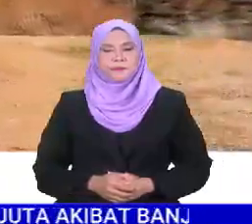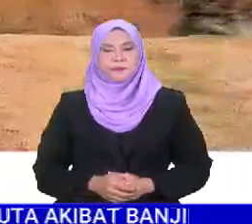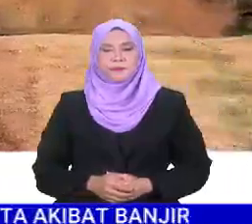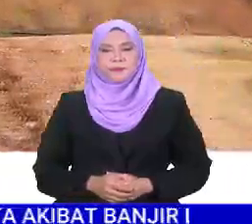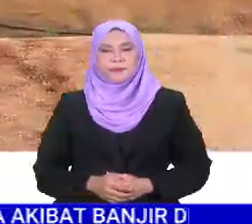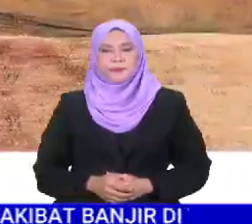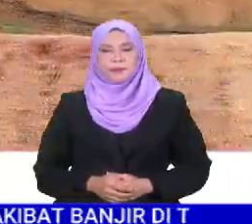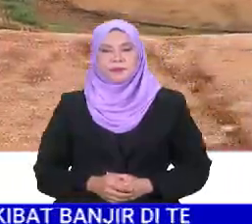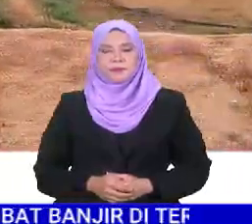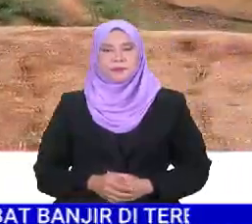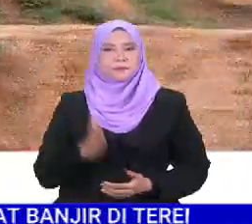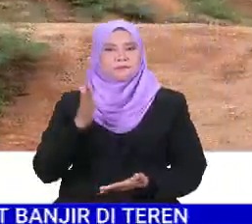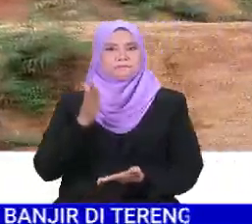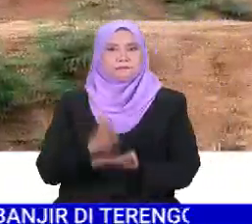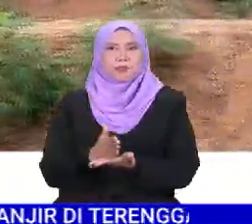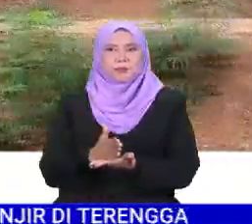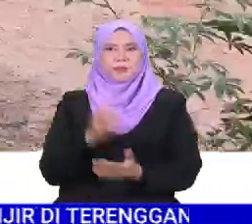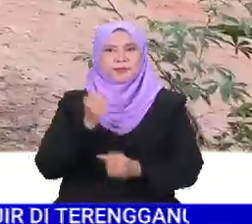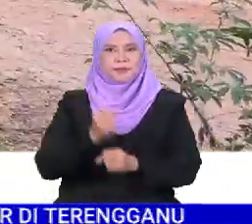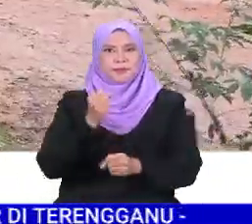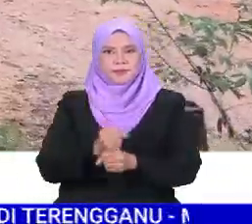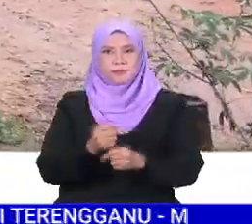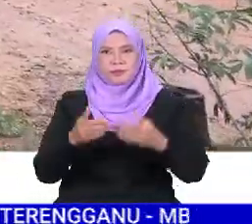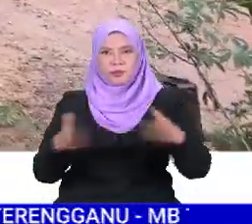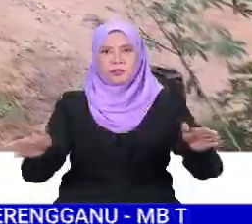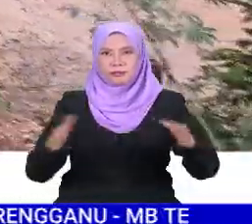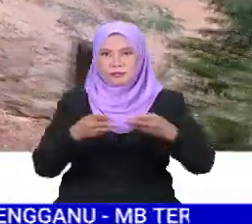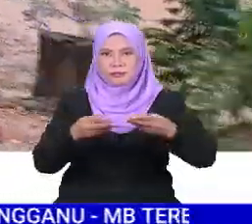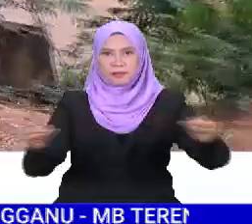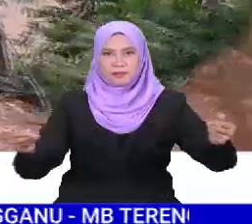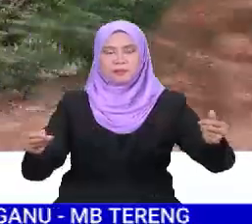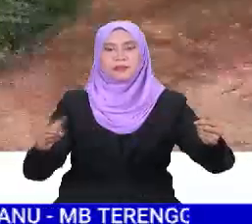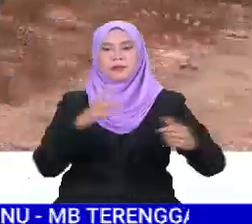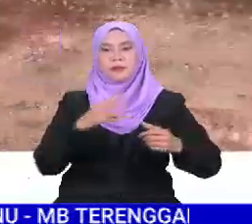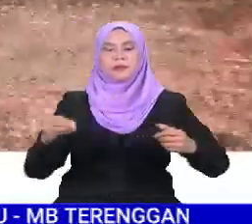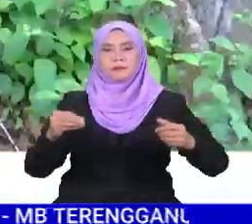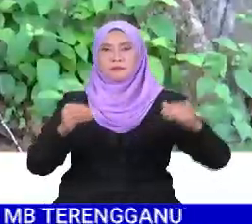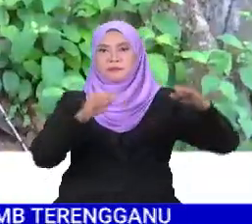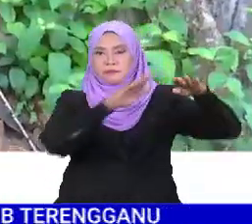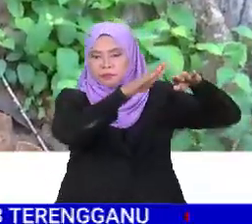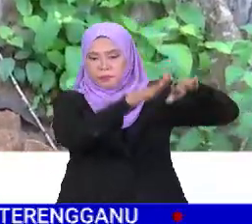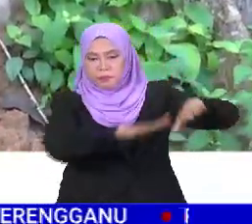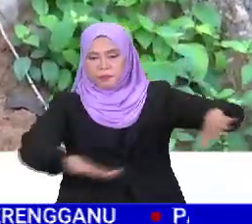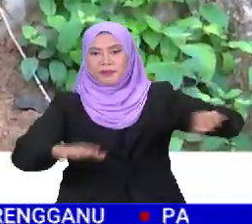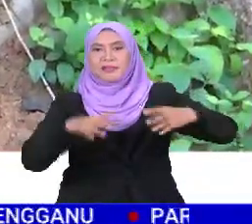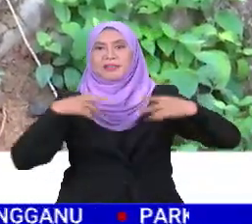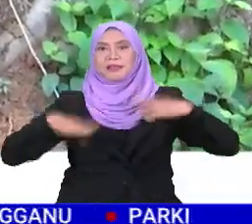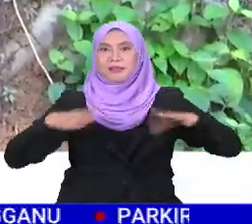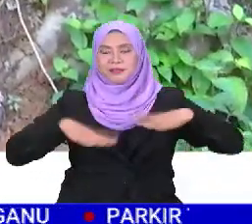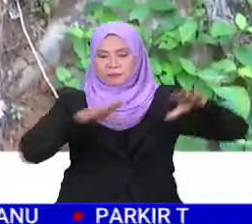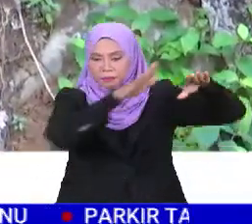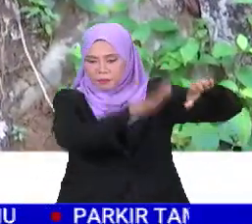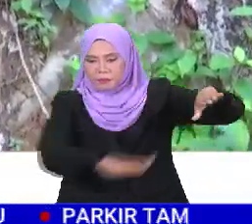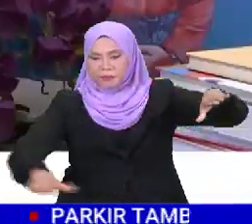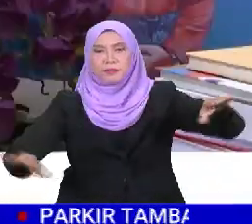antaranya menghentikan serta-merta kerja-kerja pembukaan tanah serta memasang cambos sementara di kawasan runtuhan dan